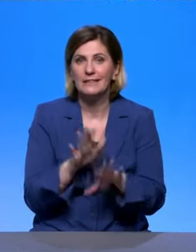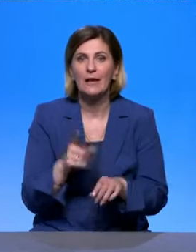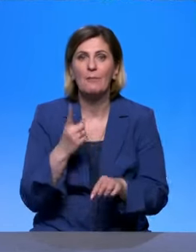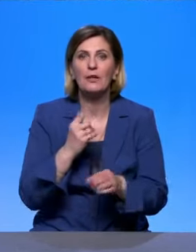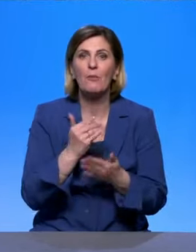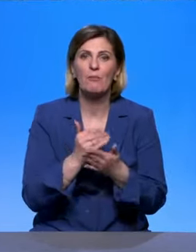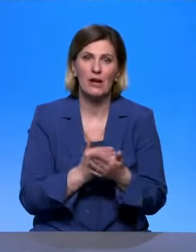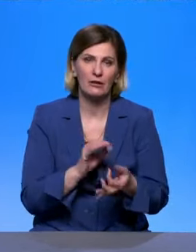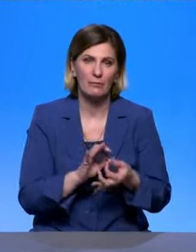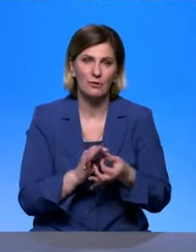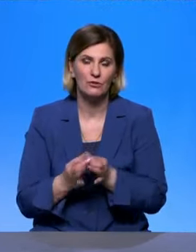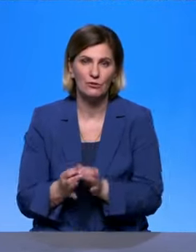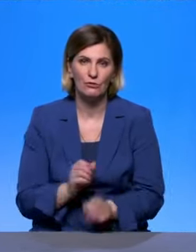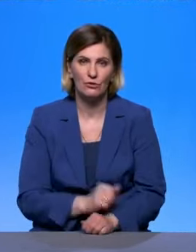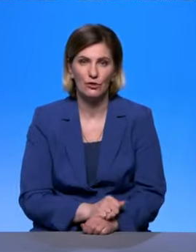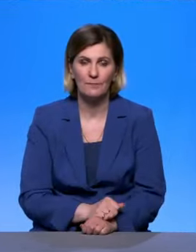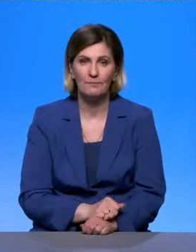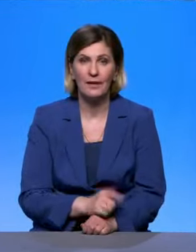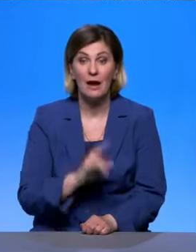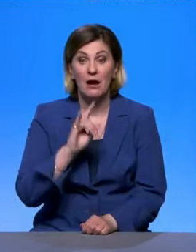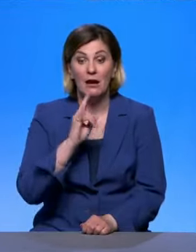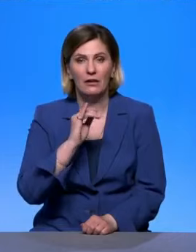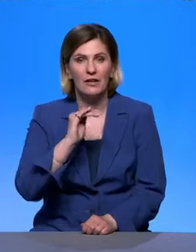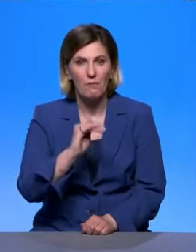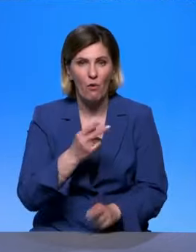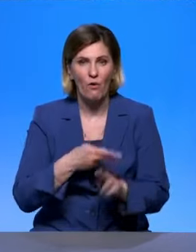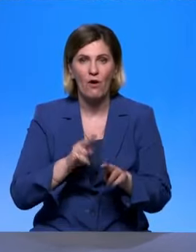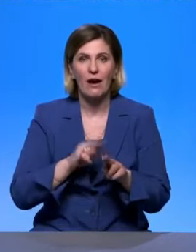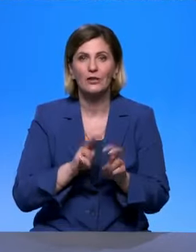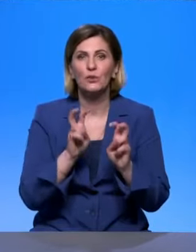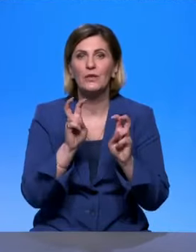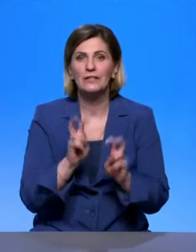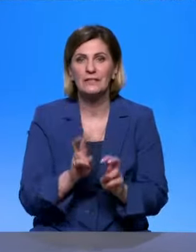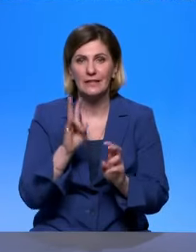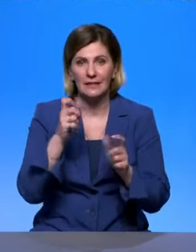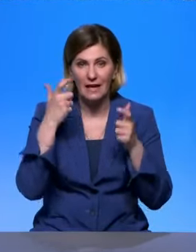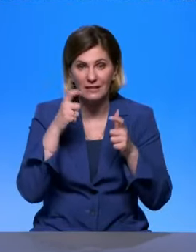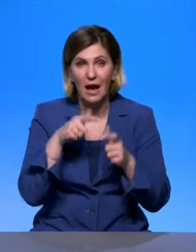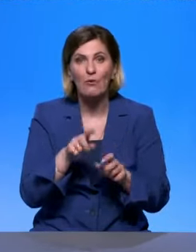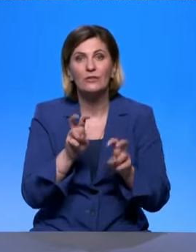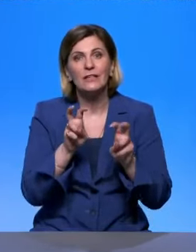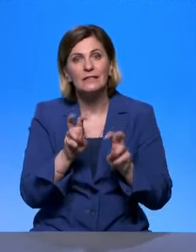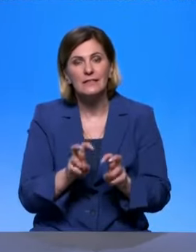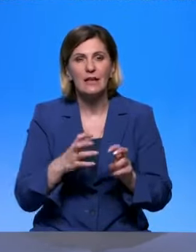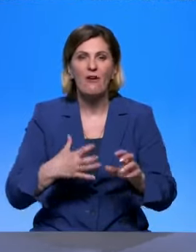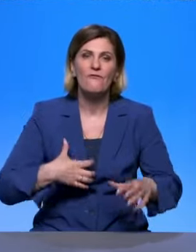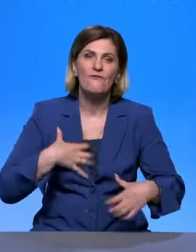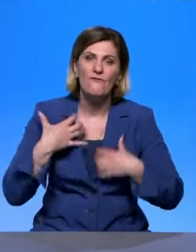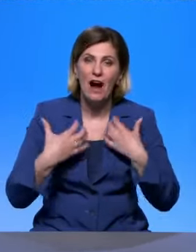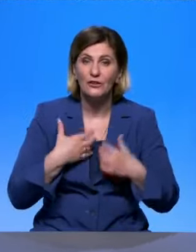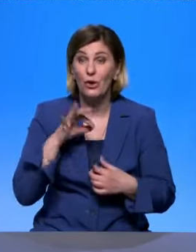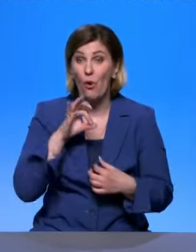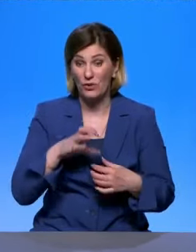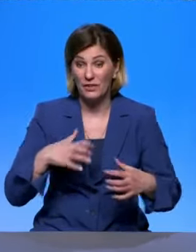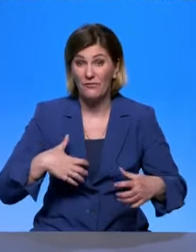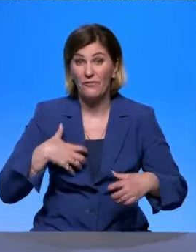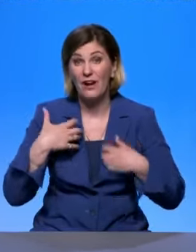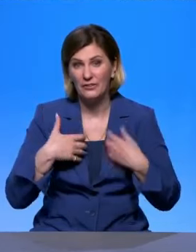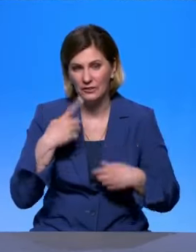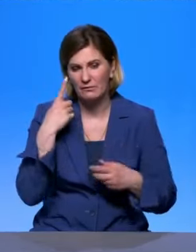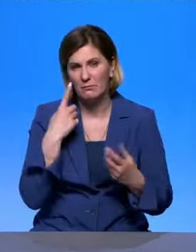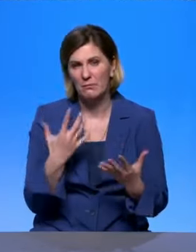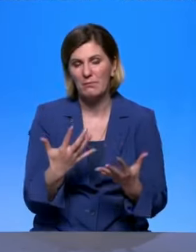Ребенок, который сидит на экзаменах, он, естественно, очень волнуется, Вот. И от волнения, понятно, может